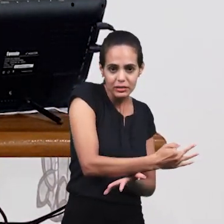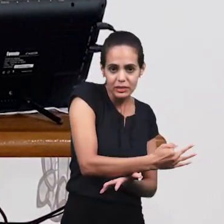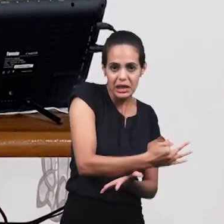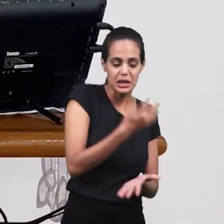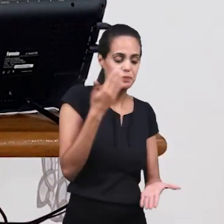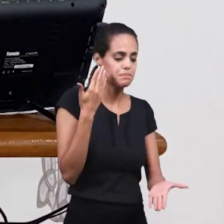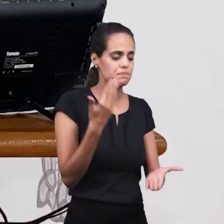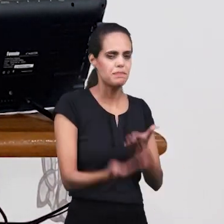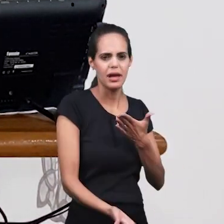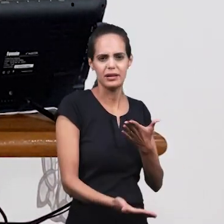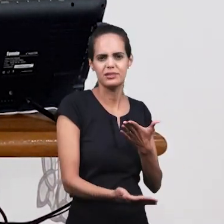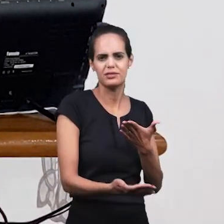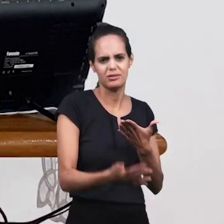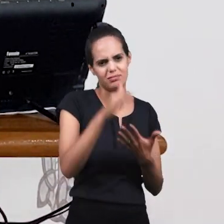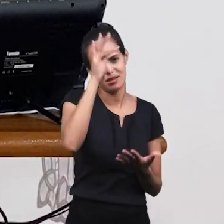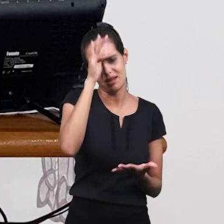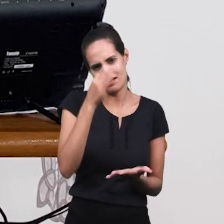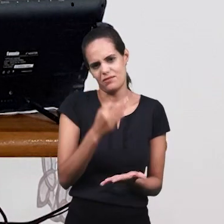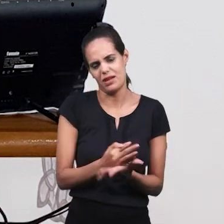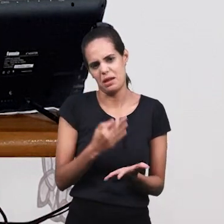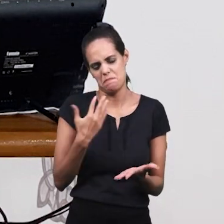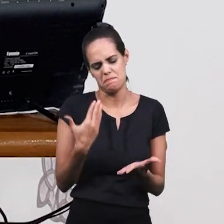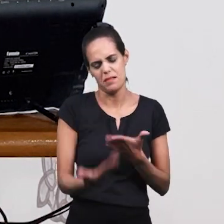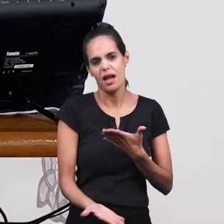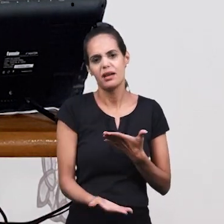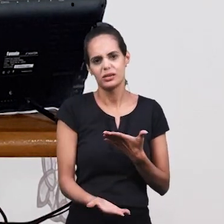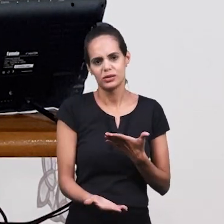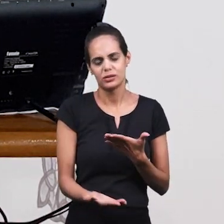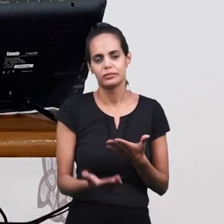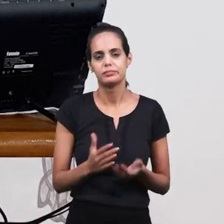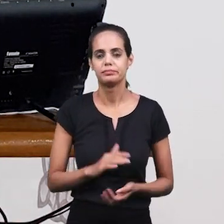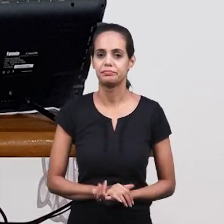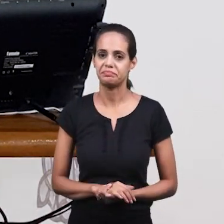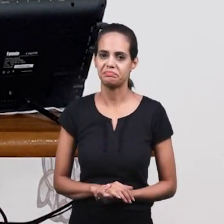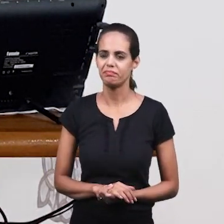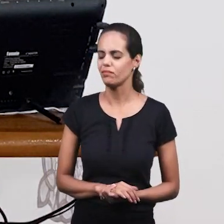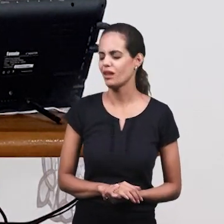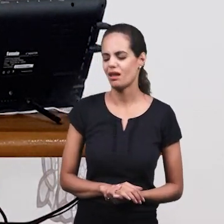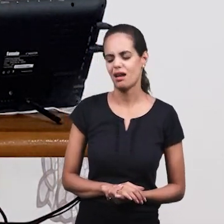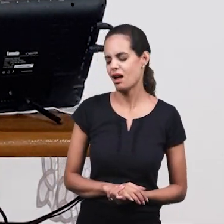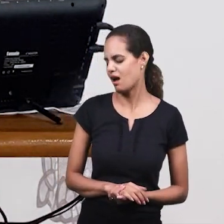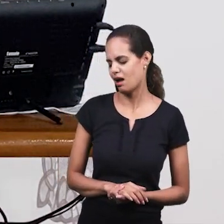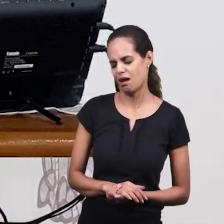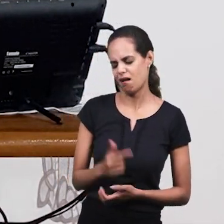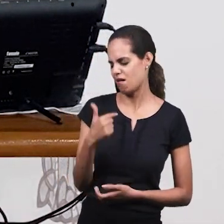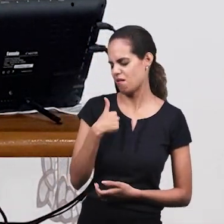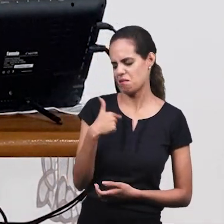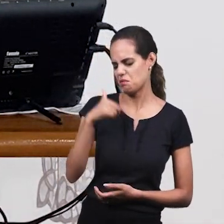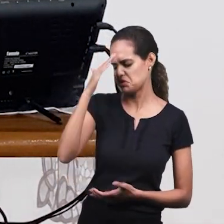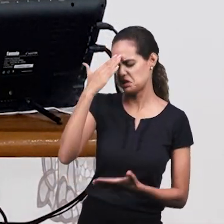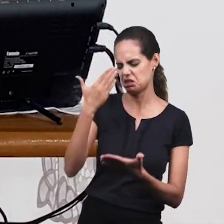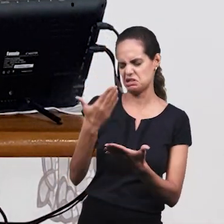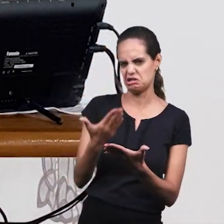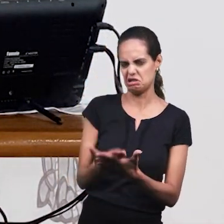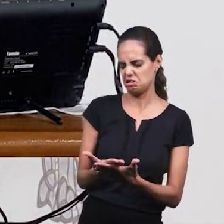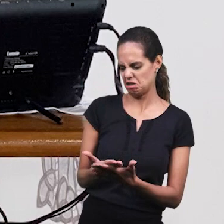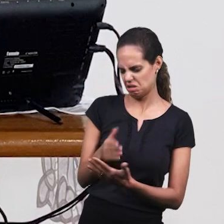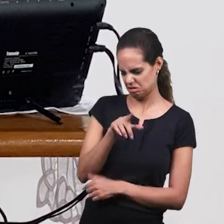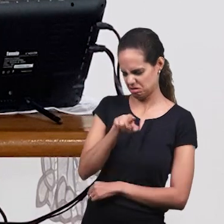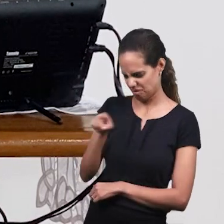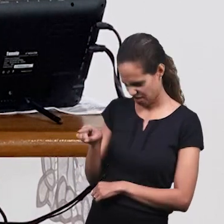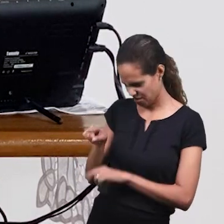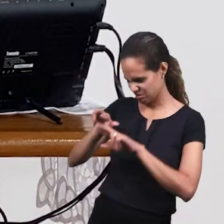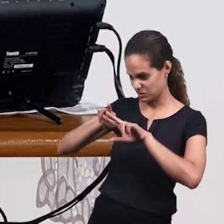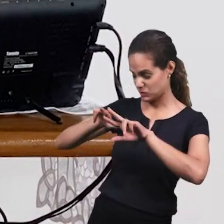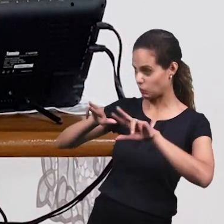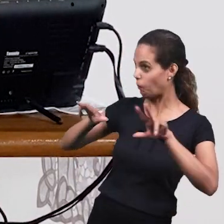de croire dans ce qu'il a vécu, qu'il a prêché, et passe à contester le gouvernement du Saint-Esprit, passe à